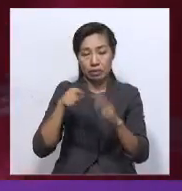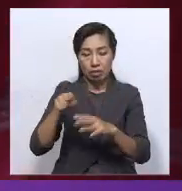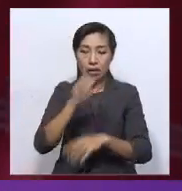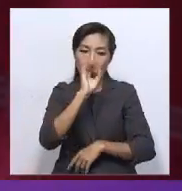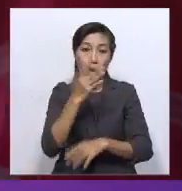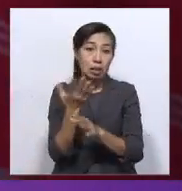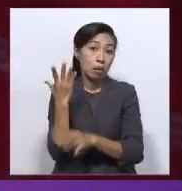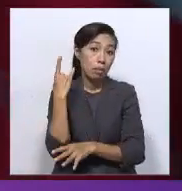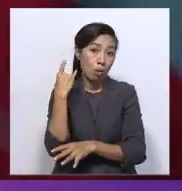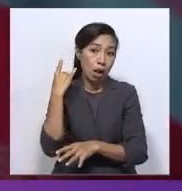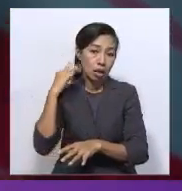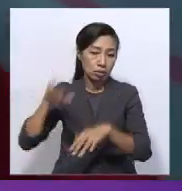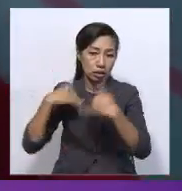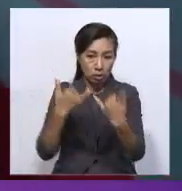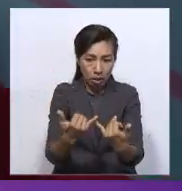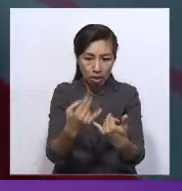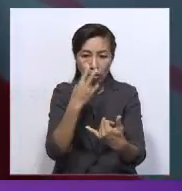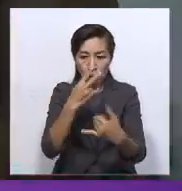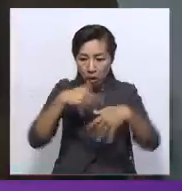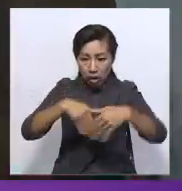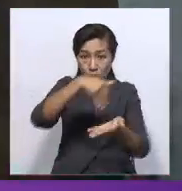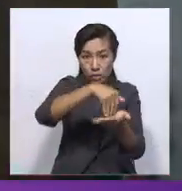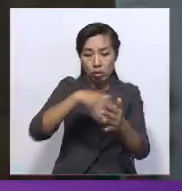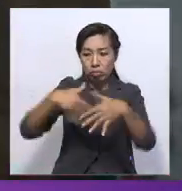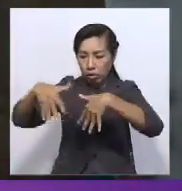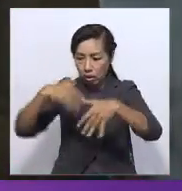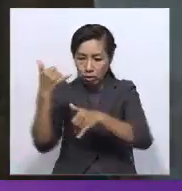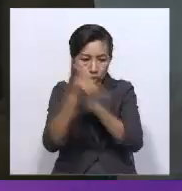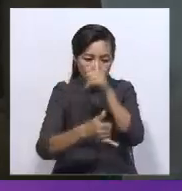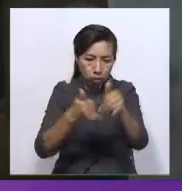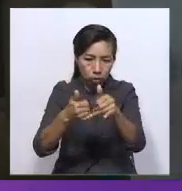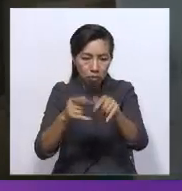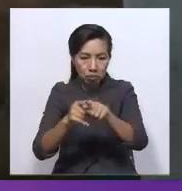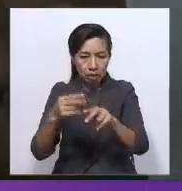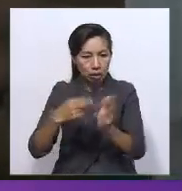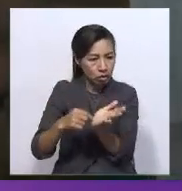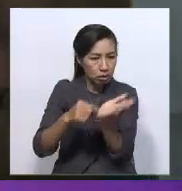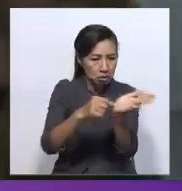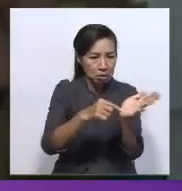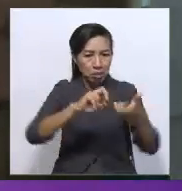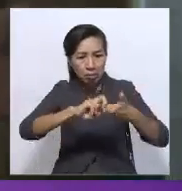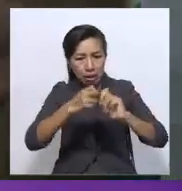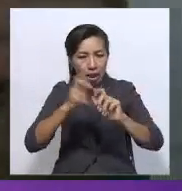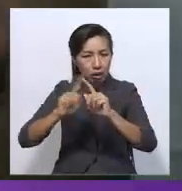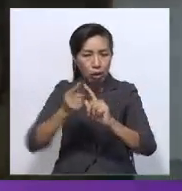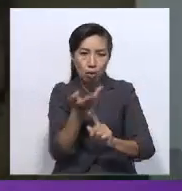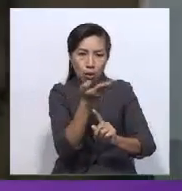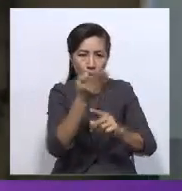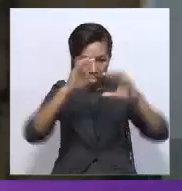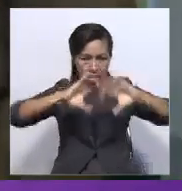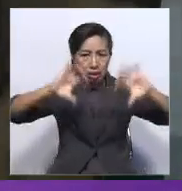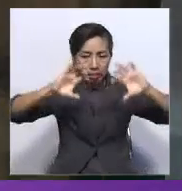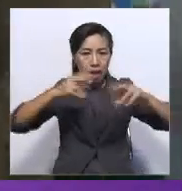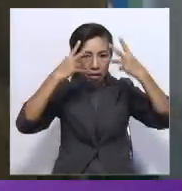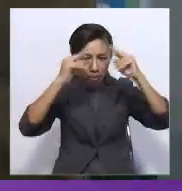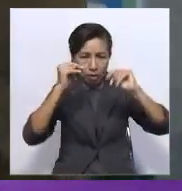โดยเปิดเผยว่าตั้งแต่เมื่อวานนี้มีประชาชนเข้ามาร้องทุกข์และยื่นข้อเสนอต่อนายกรัฐมนตรีและรัฐบาลใน3เรื่องใหญ่ๆ